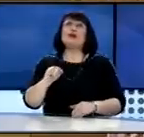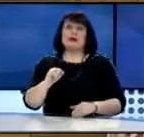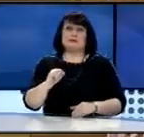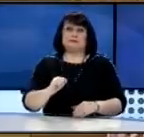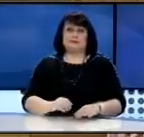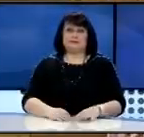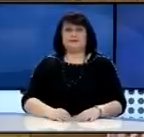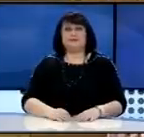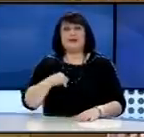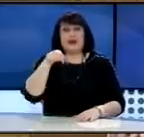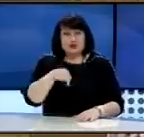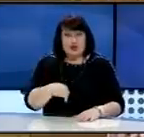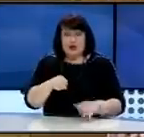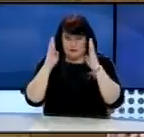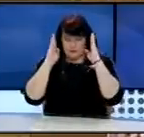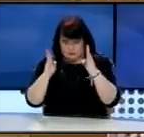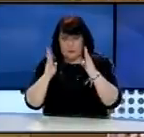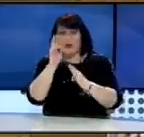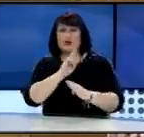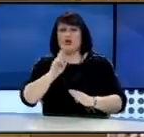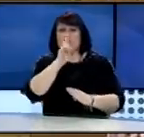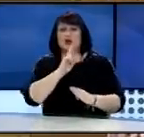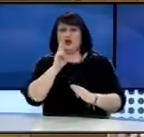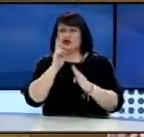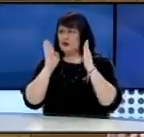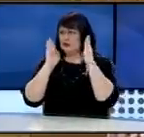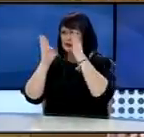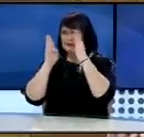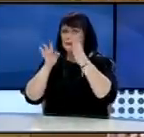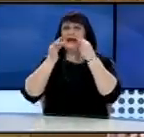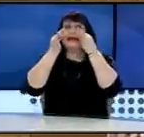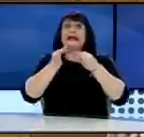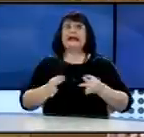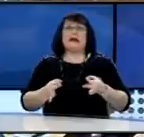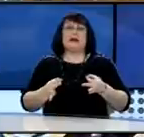για να προσανατολιστεί προς την Ανατολή, προς την Κίνα.